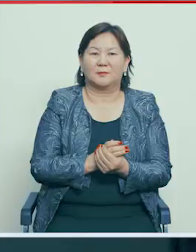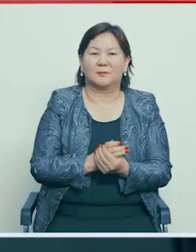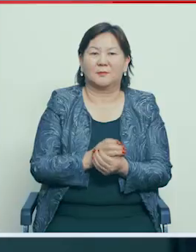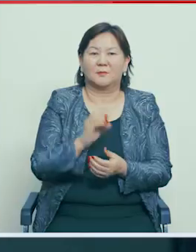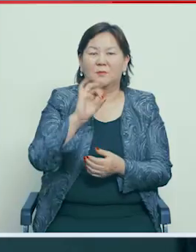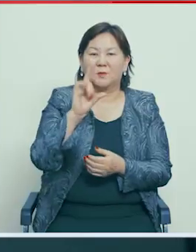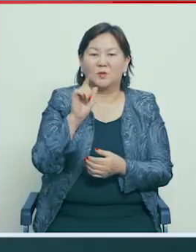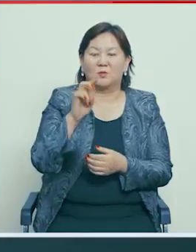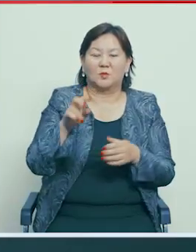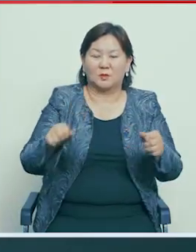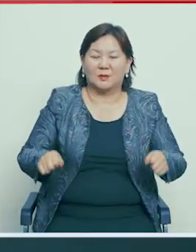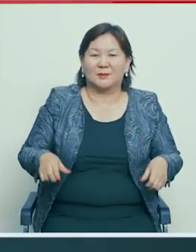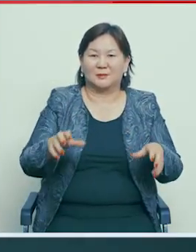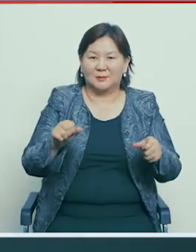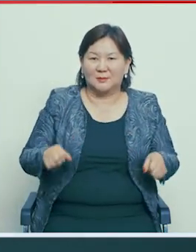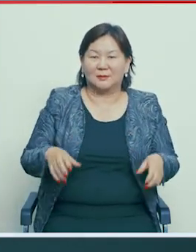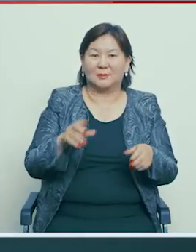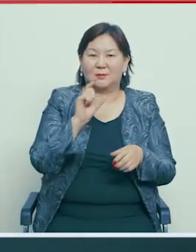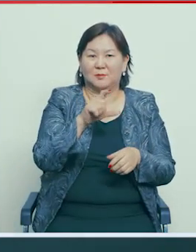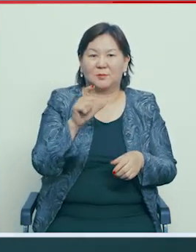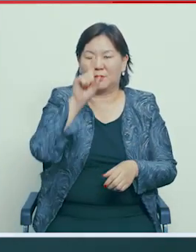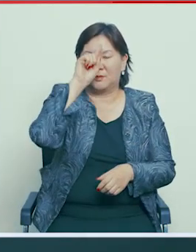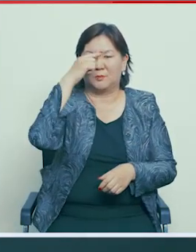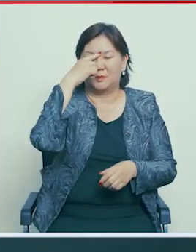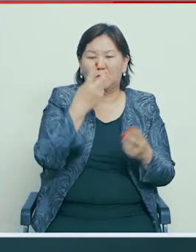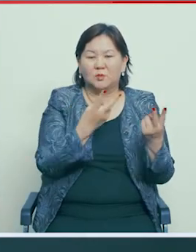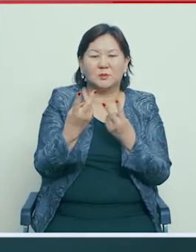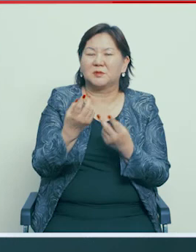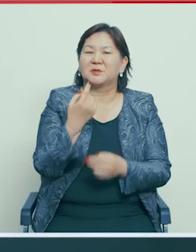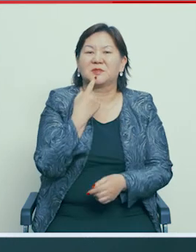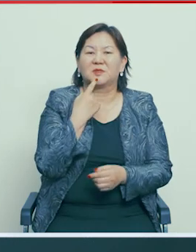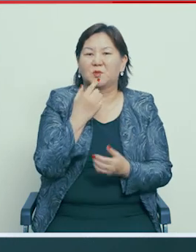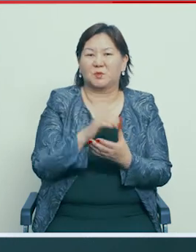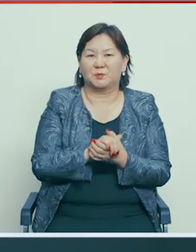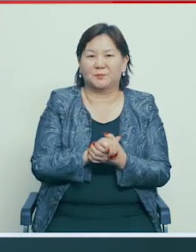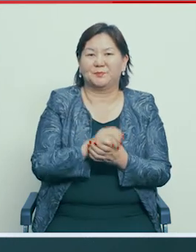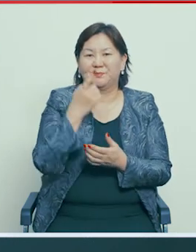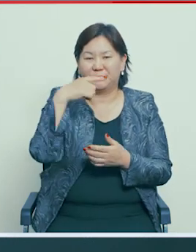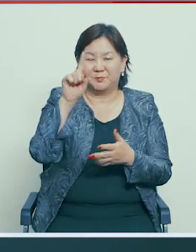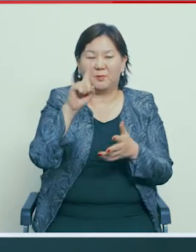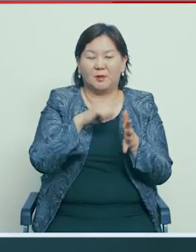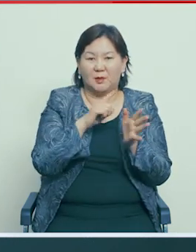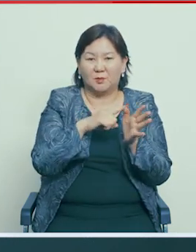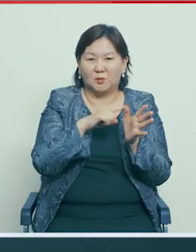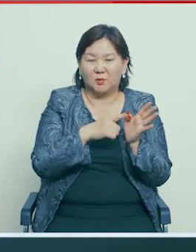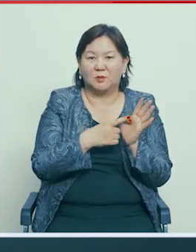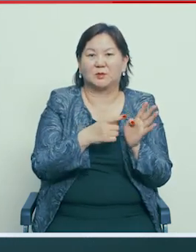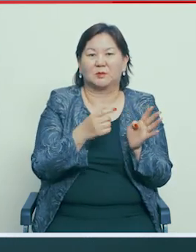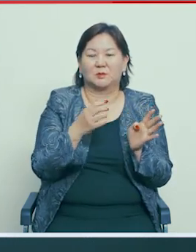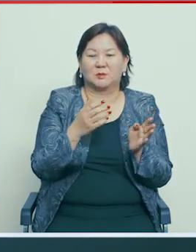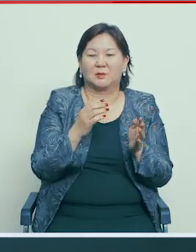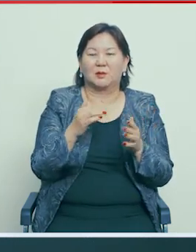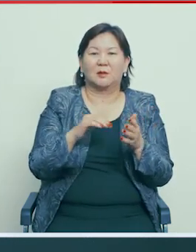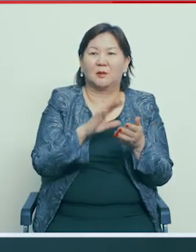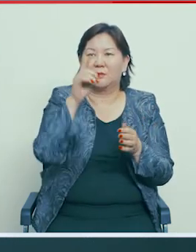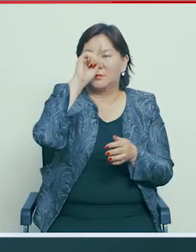Ер нь бол тэрэгэн зэрэгтэй хүмүүсийн хувьд бол эрүүл мэндийн үйлчилгээ авахд бол айгүй хэцүү. Эмнэлгүүд бол ерөөсөө аксес газар